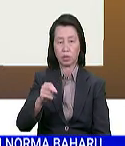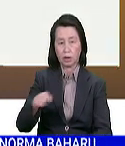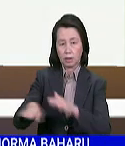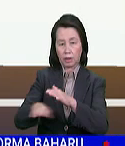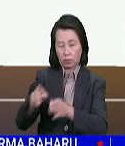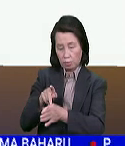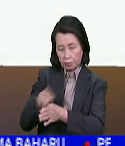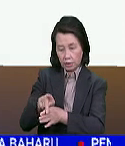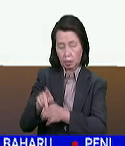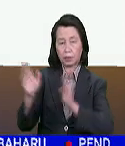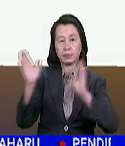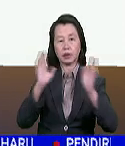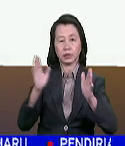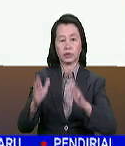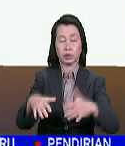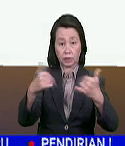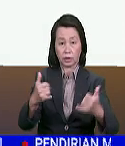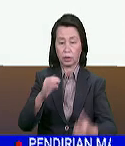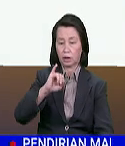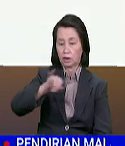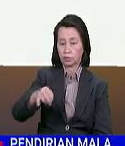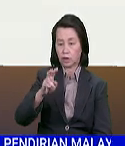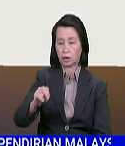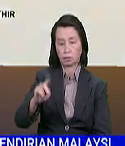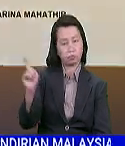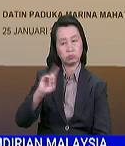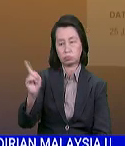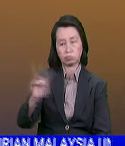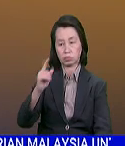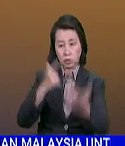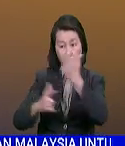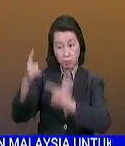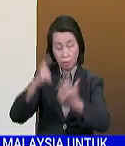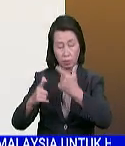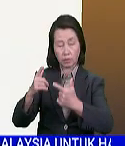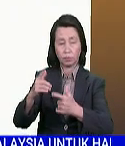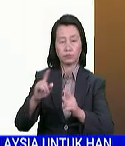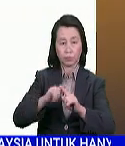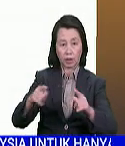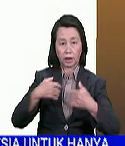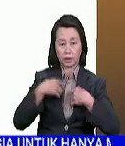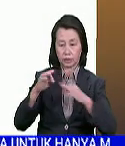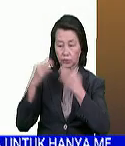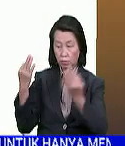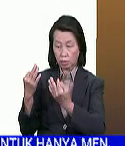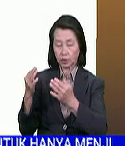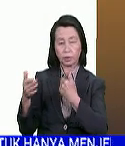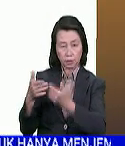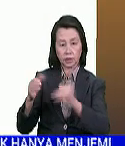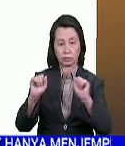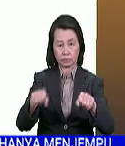fakta tempatan buat masa ini juga ajn masih tidak membenarkan Pelawat selain daripada keluarga terdekat